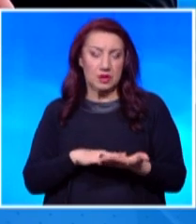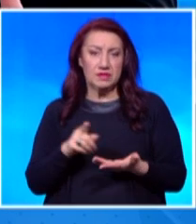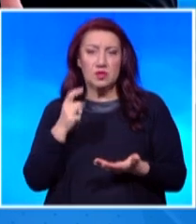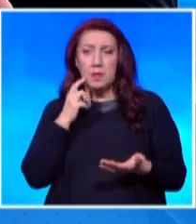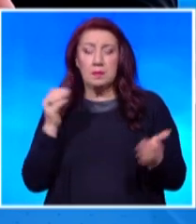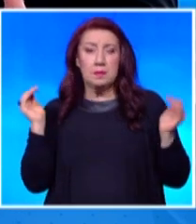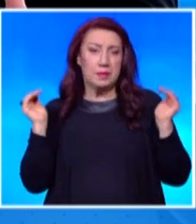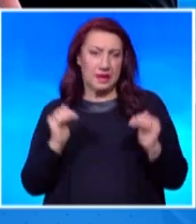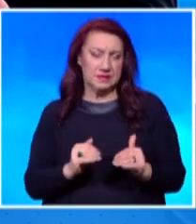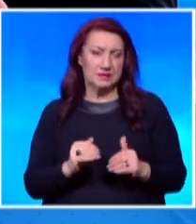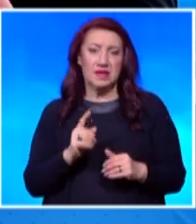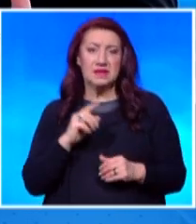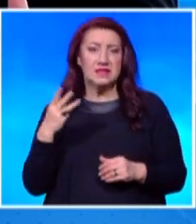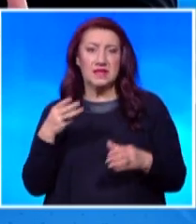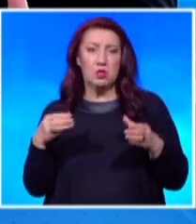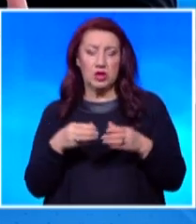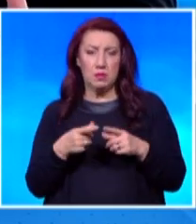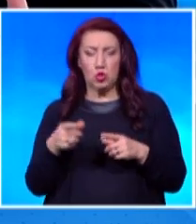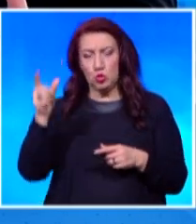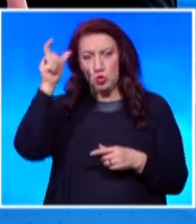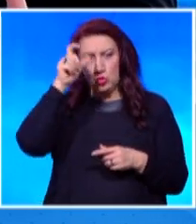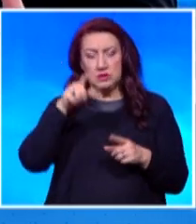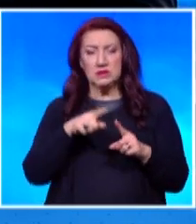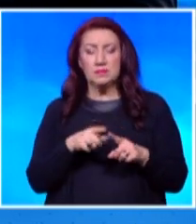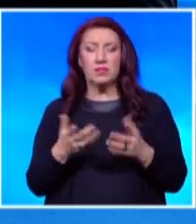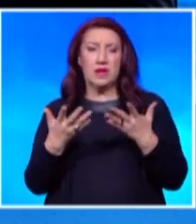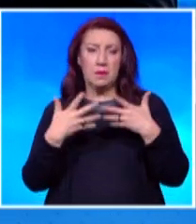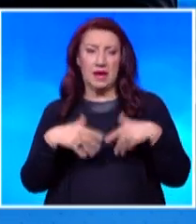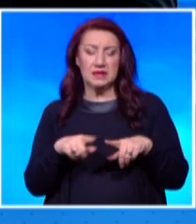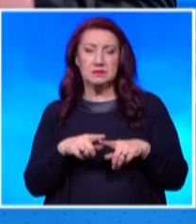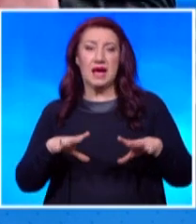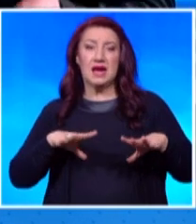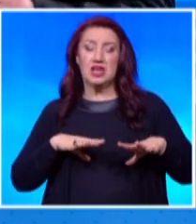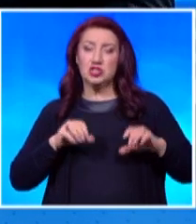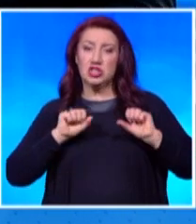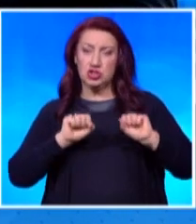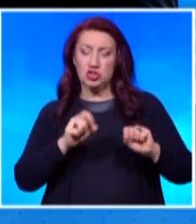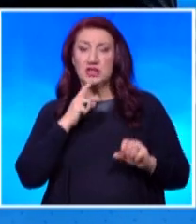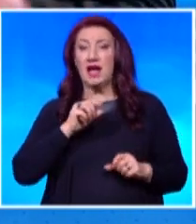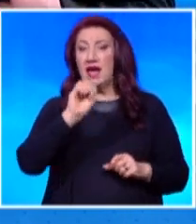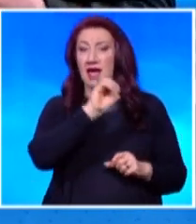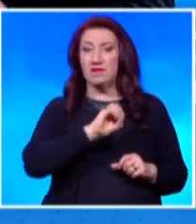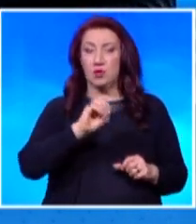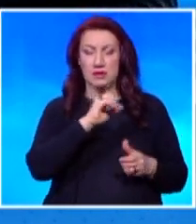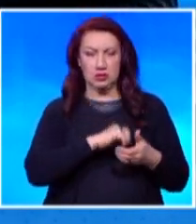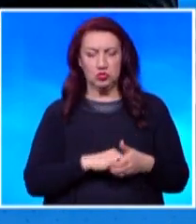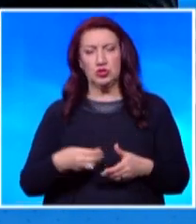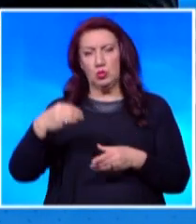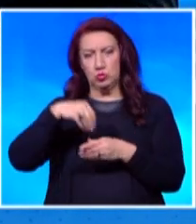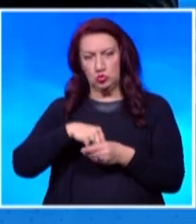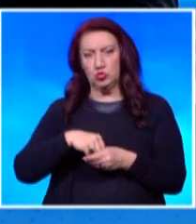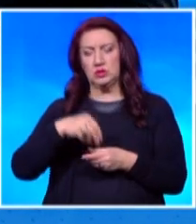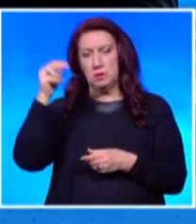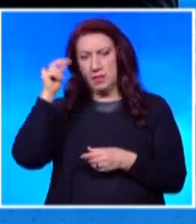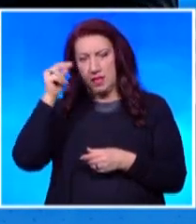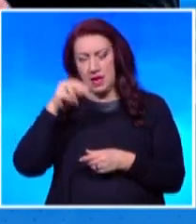екипите, които са от Турция, но и това е механизма за гражданска защита на Европейския съюз, включая и България, както и Столична община се включи вече